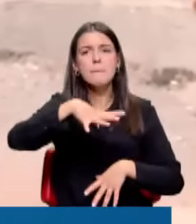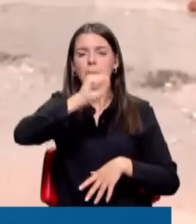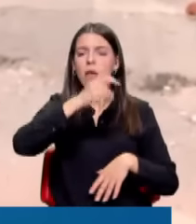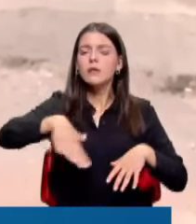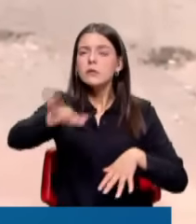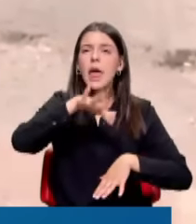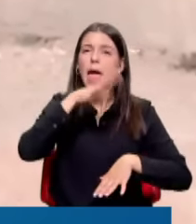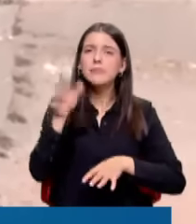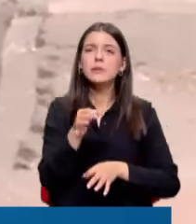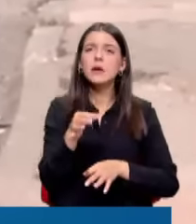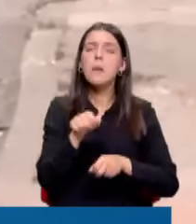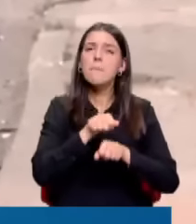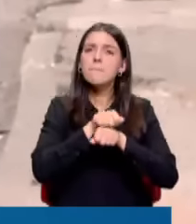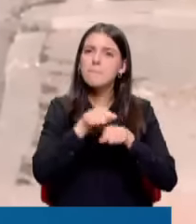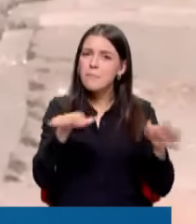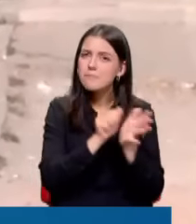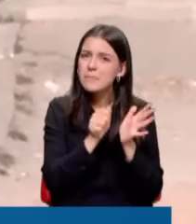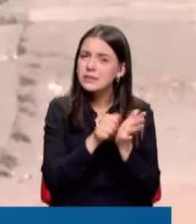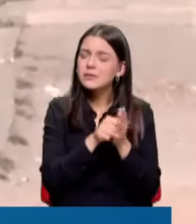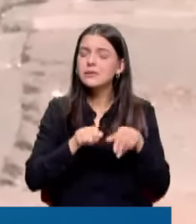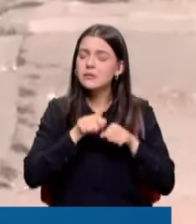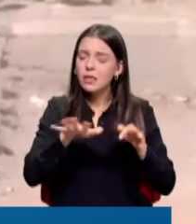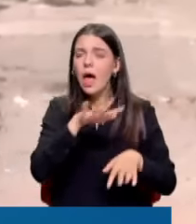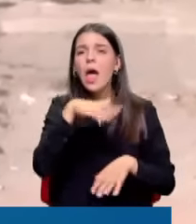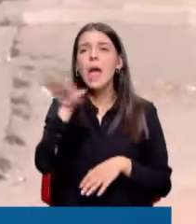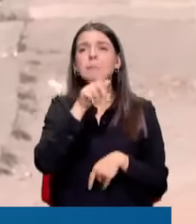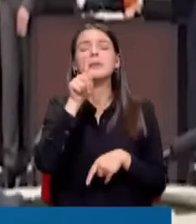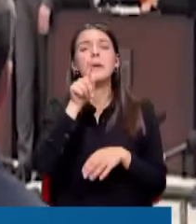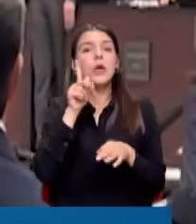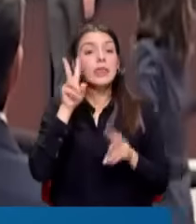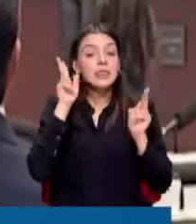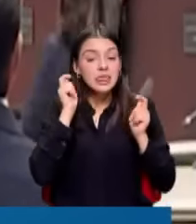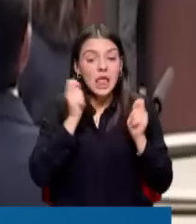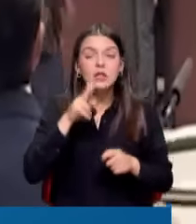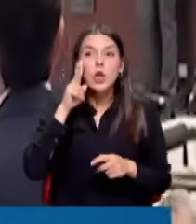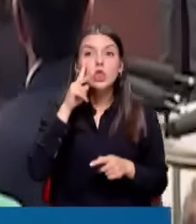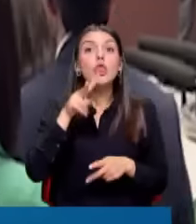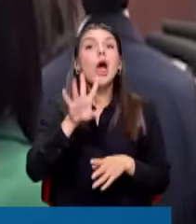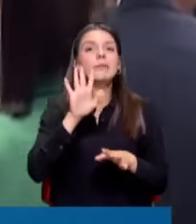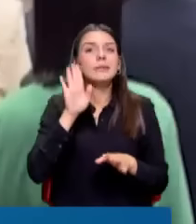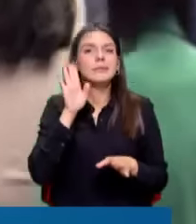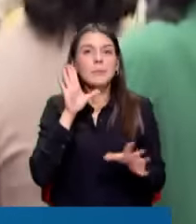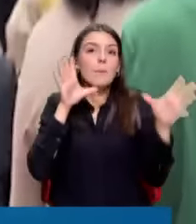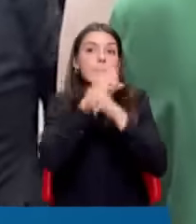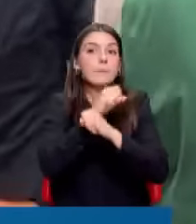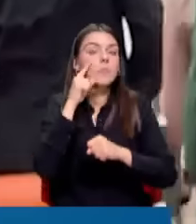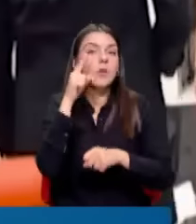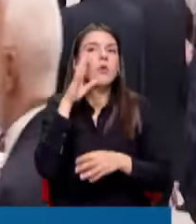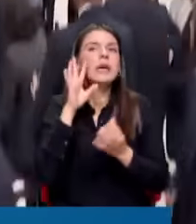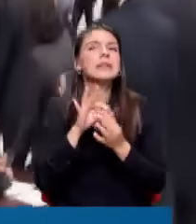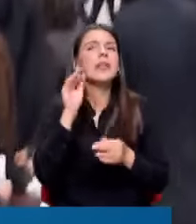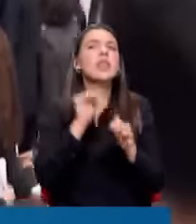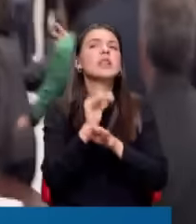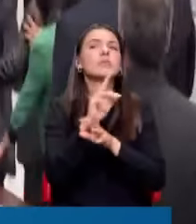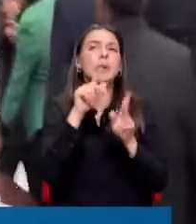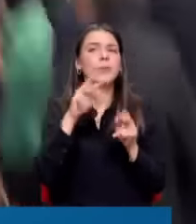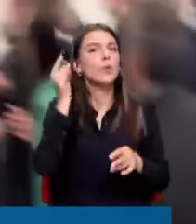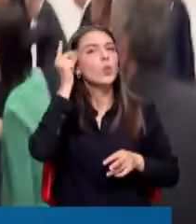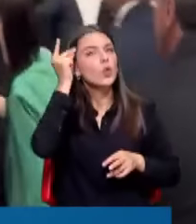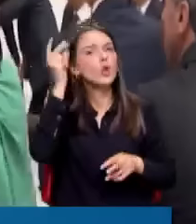yayın organlarında hiçbir yerde konuşulmasın. Gerçekleri görünmez kılarsak bunları insanlar yaşamıyormuş gibi unuturlar